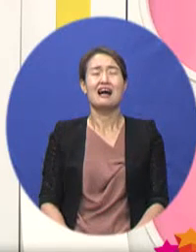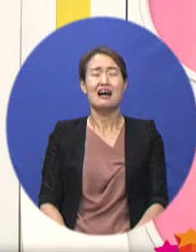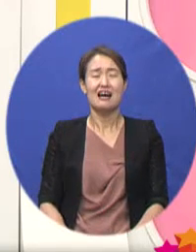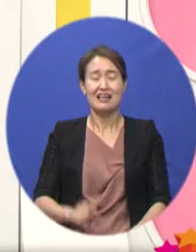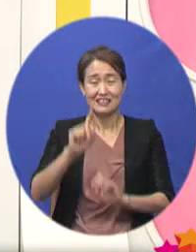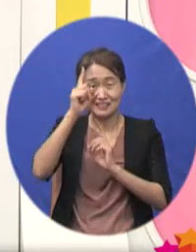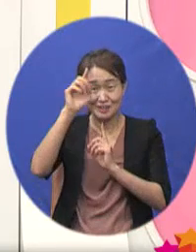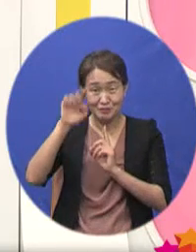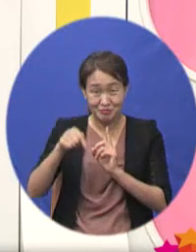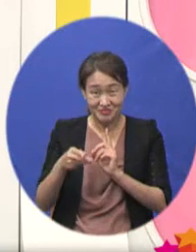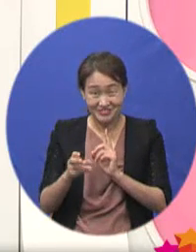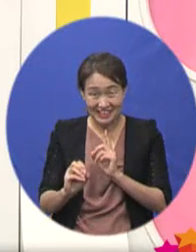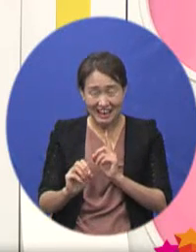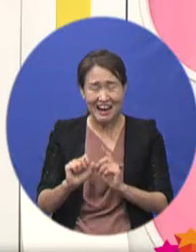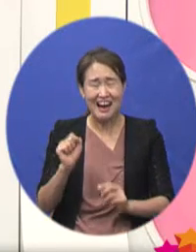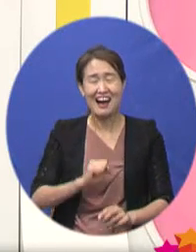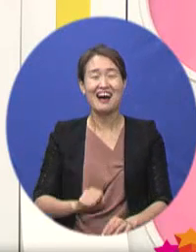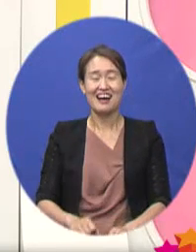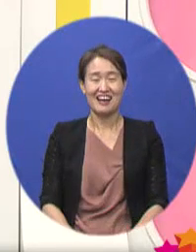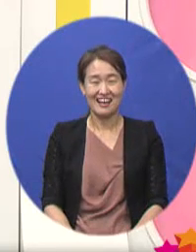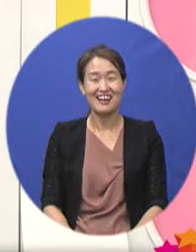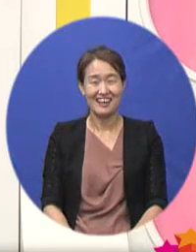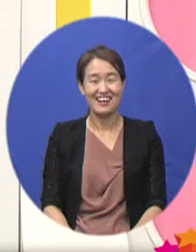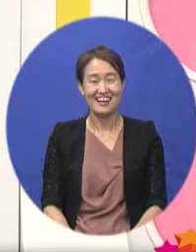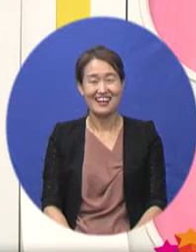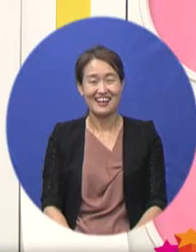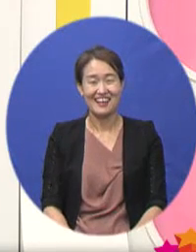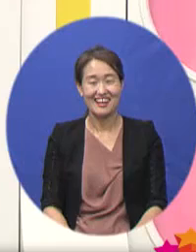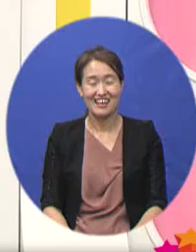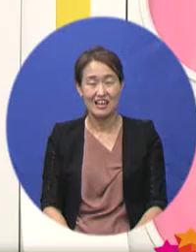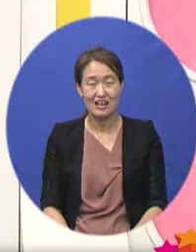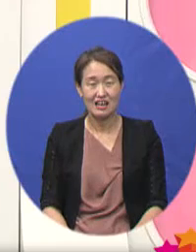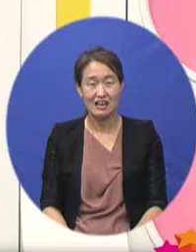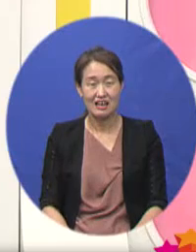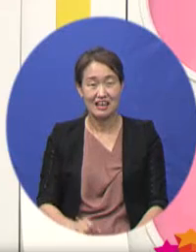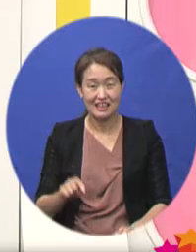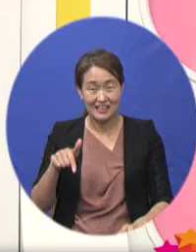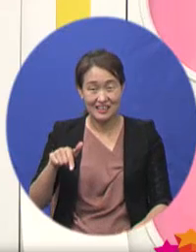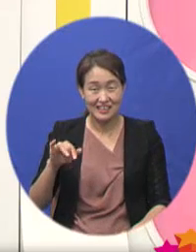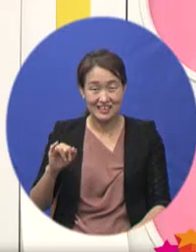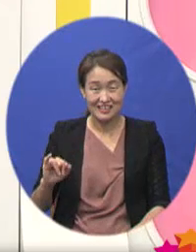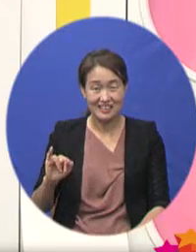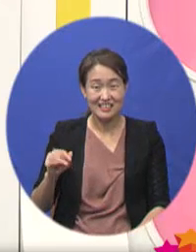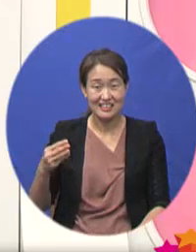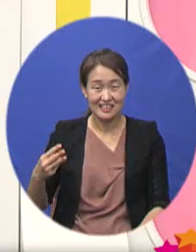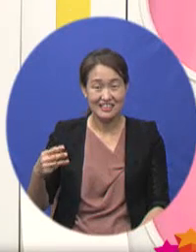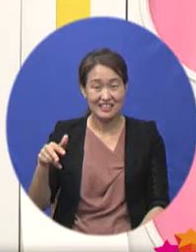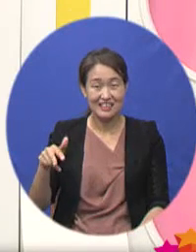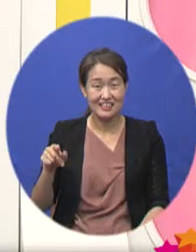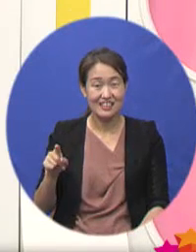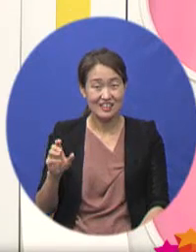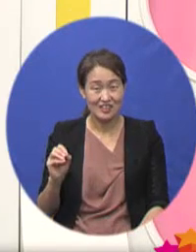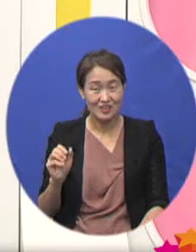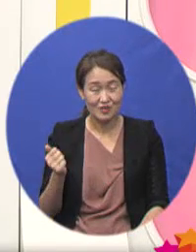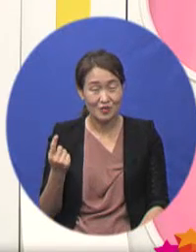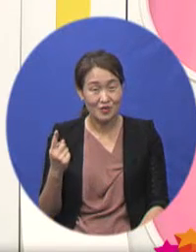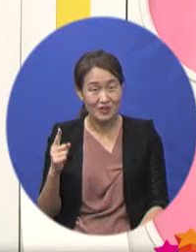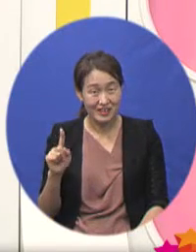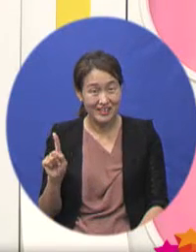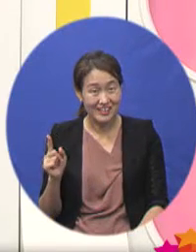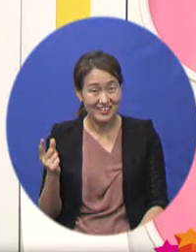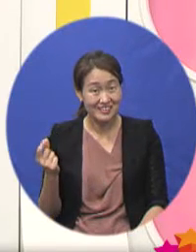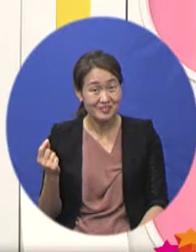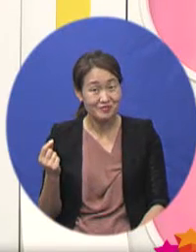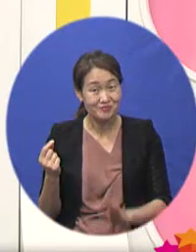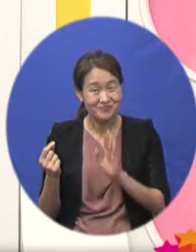이부영 씨구나. 예예 이부영입니다. 아 그리고 길정화 씨요. 예예 예, 길정화. 예